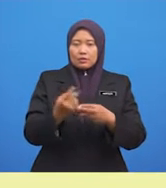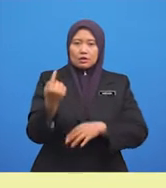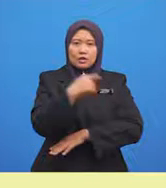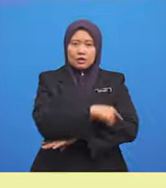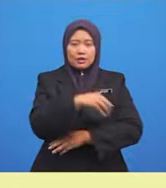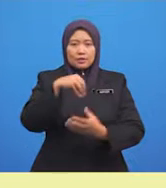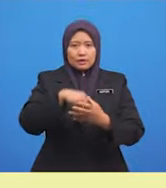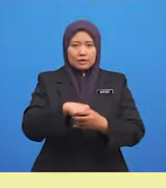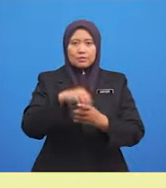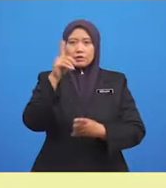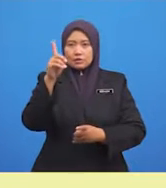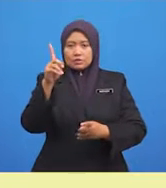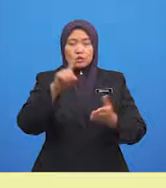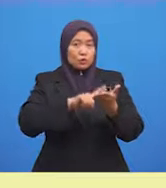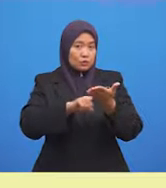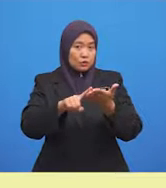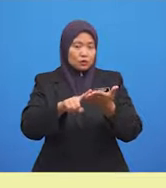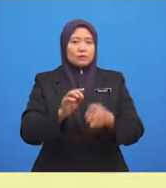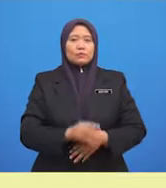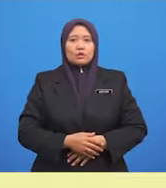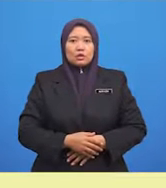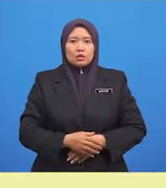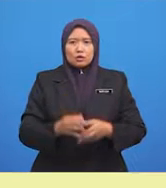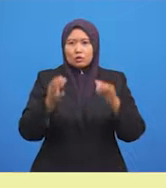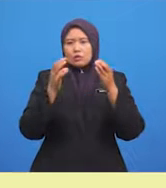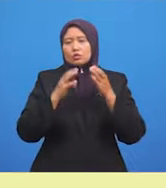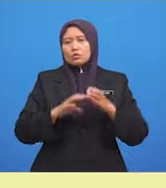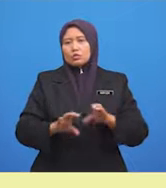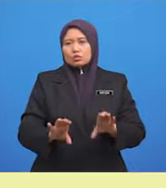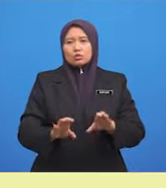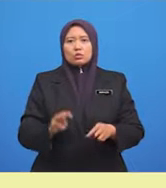Murid-murid pasti tahu nama-nama hari dalam seminggu.